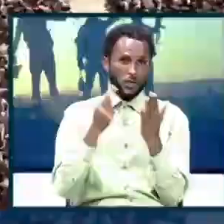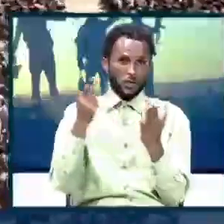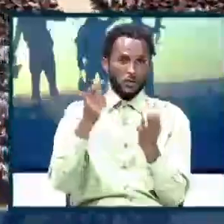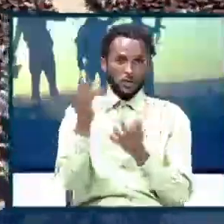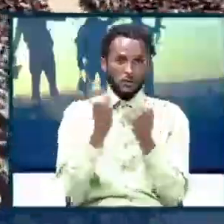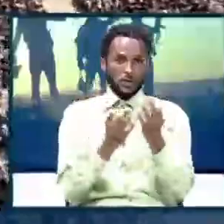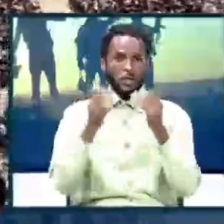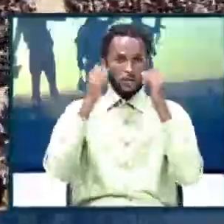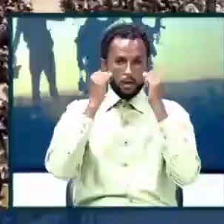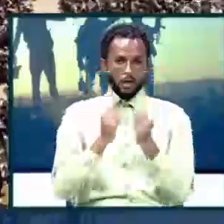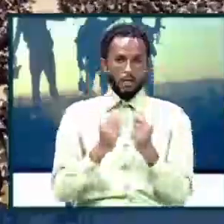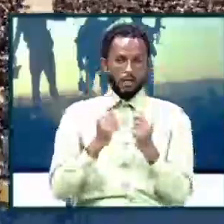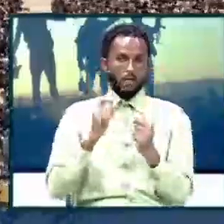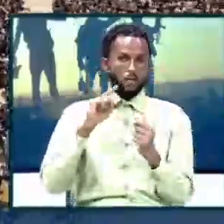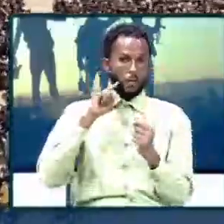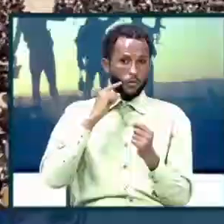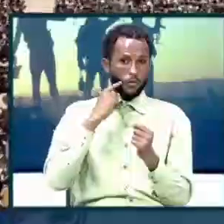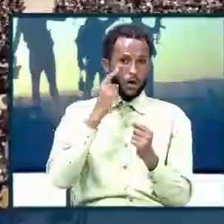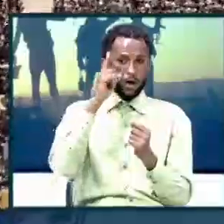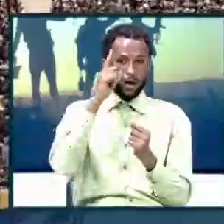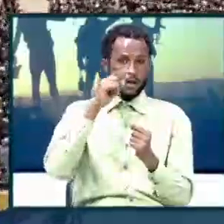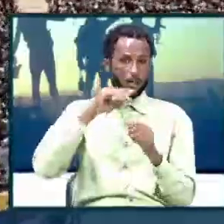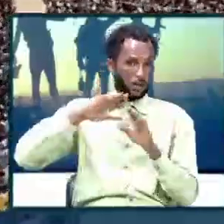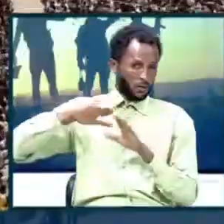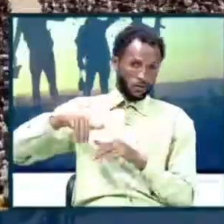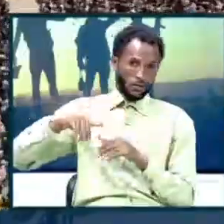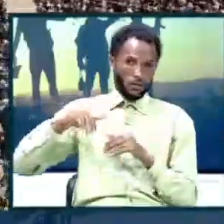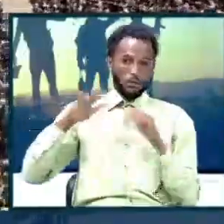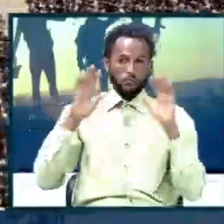ከኣልኩ ኣሸምባኒ ሓደ ኢትዮጵያዊ